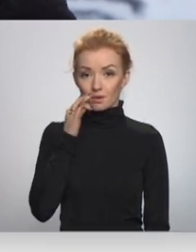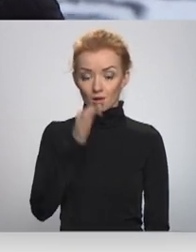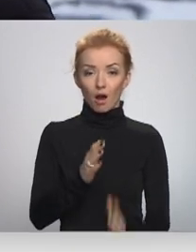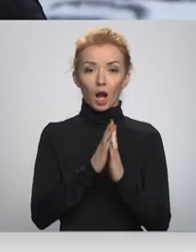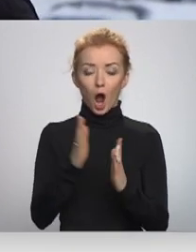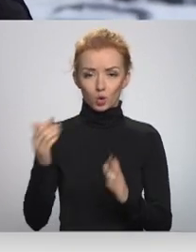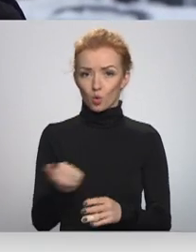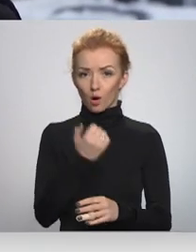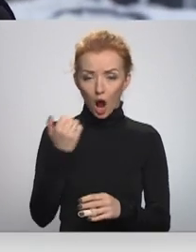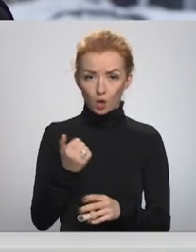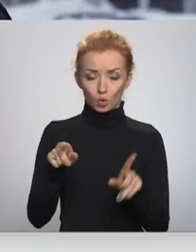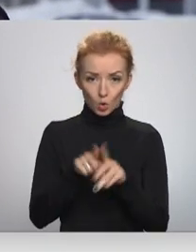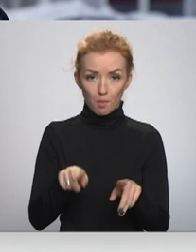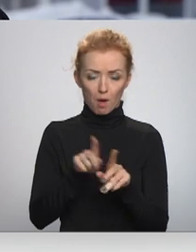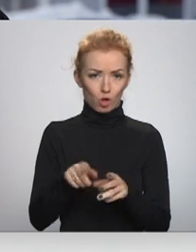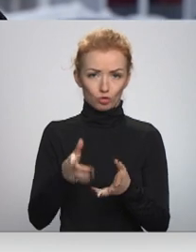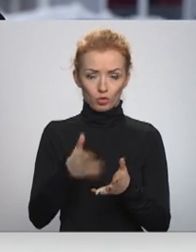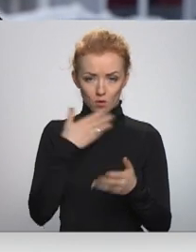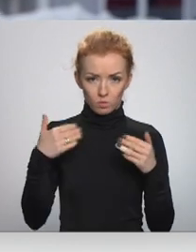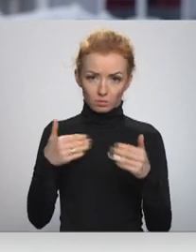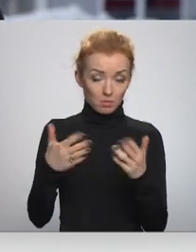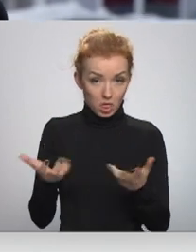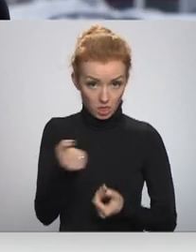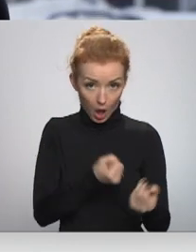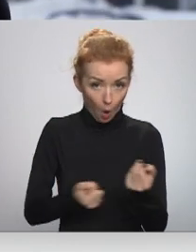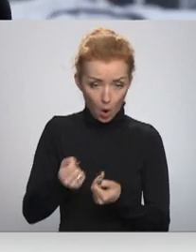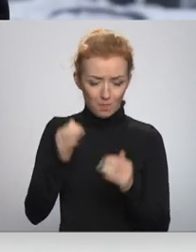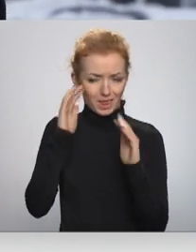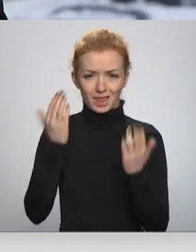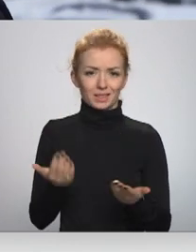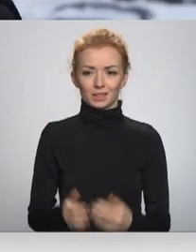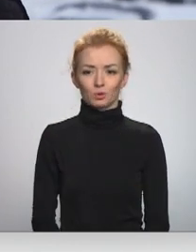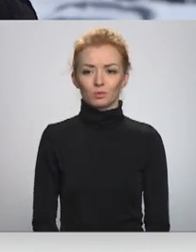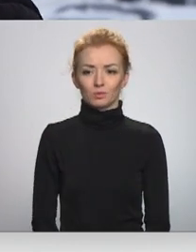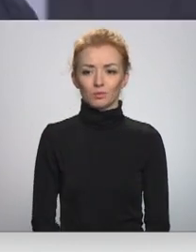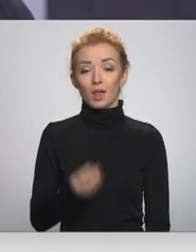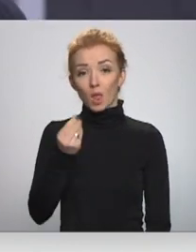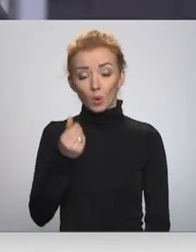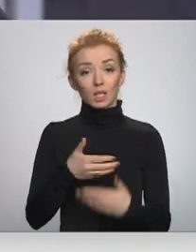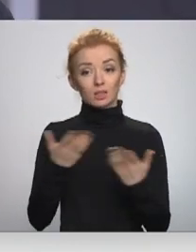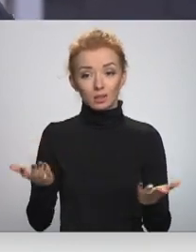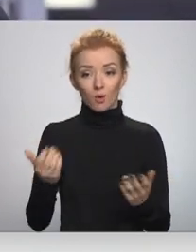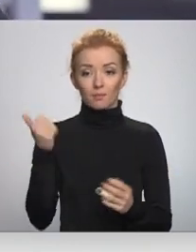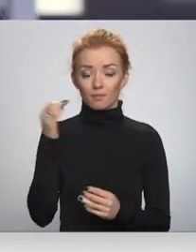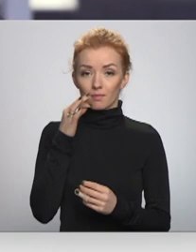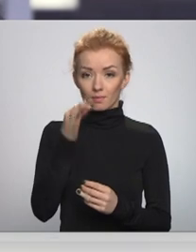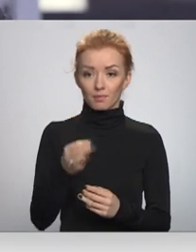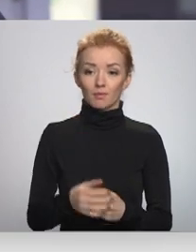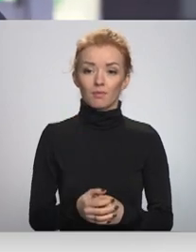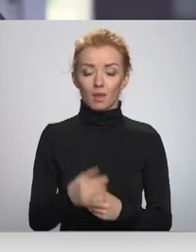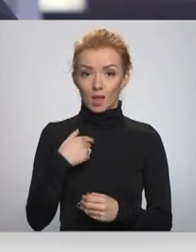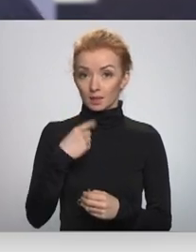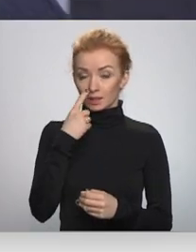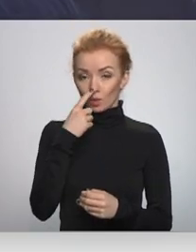nav gatavi, es nezinu, kāpēc. Taupa, varbūt kaut kas tāds, es nezinu. Naudiņas nav. Es tikko no Gulbenes